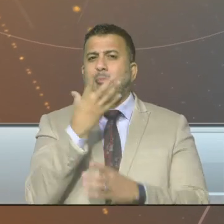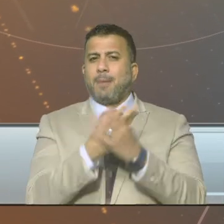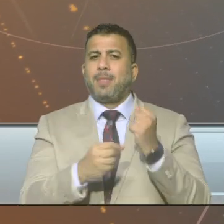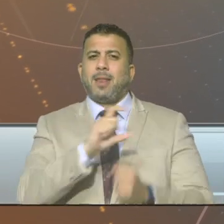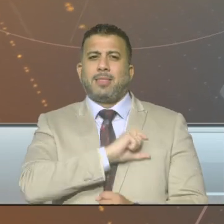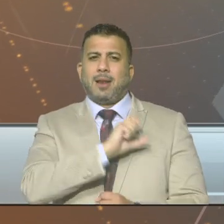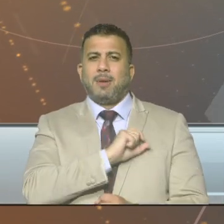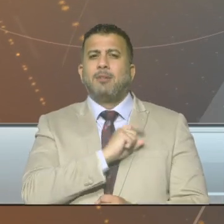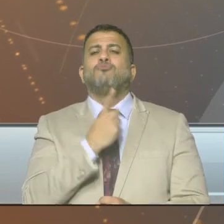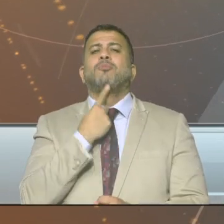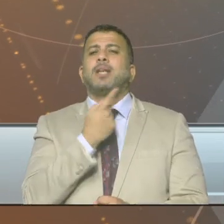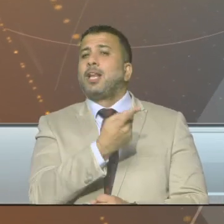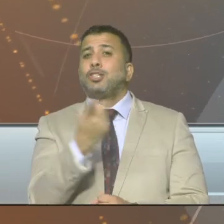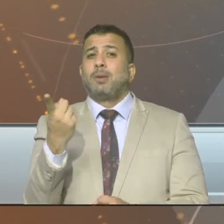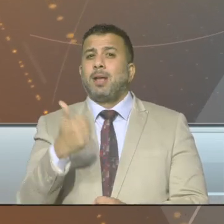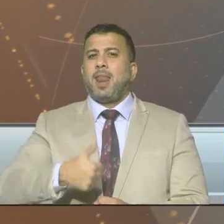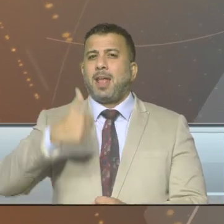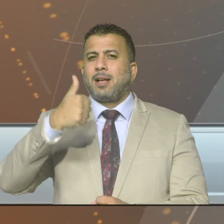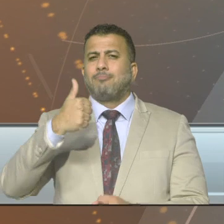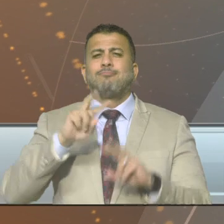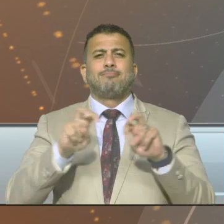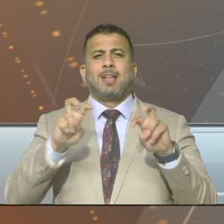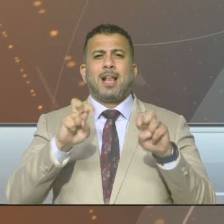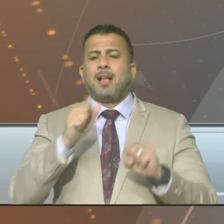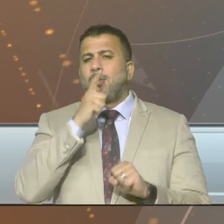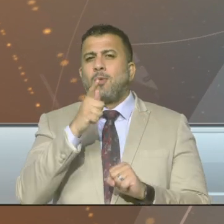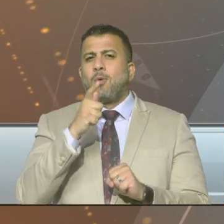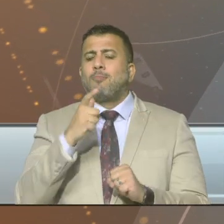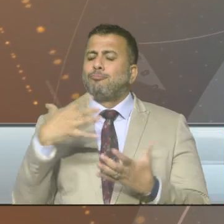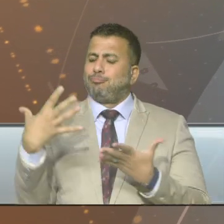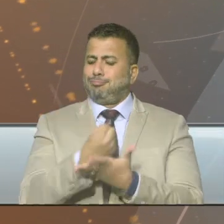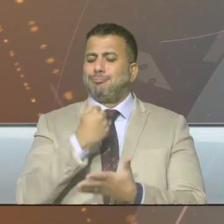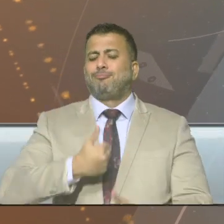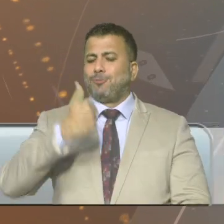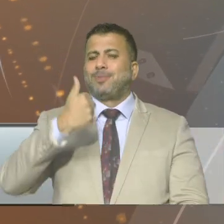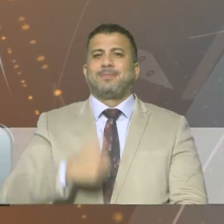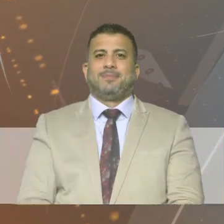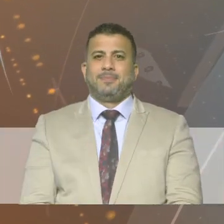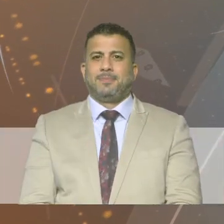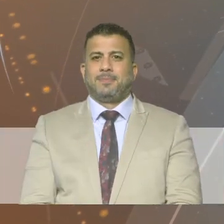والتطويرية لأبنائنا الطلبة، متمنيا للجميع عاما دراسيا ناجحا ومثمرا.